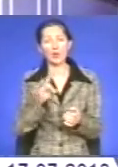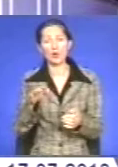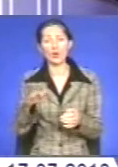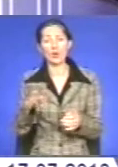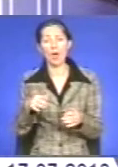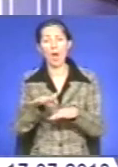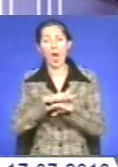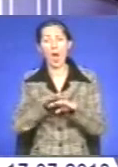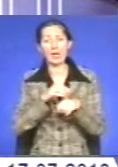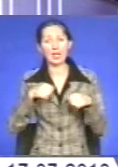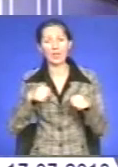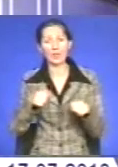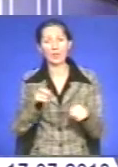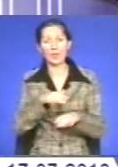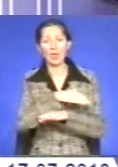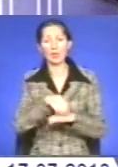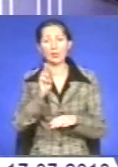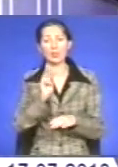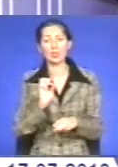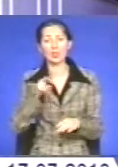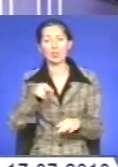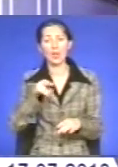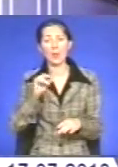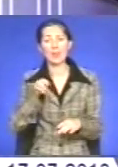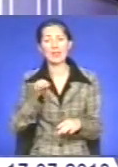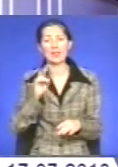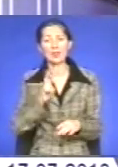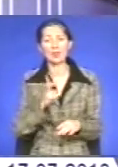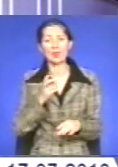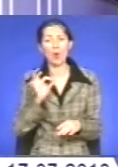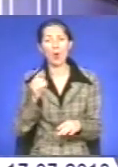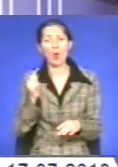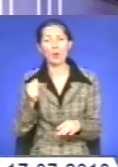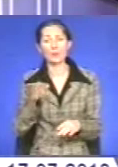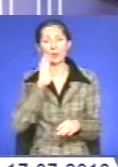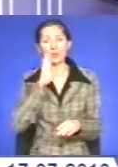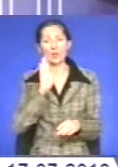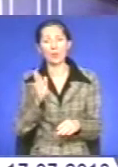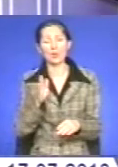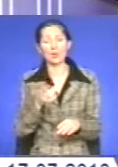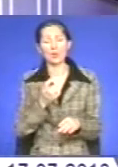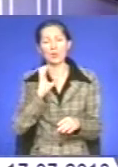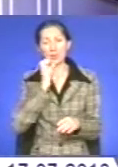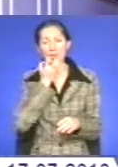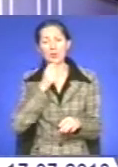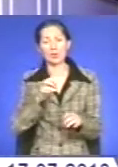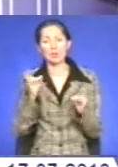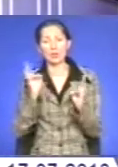овочевого ринку на вулиці Шептицького. Пацієнтки були досить серйозні